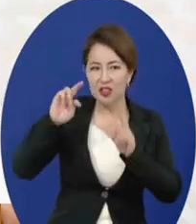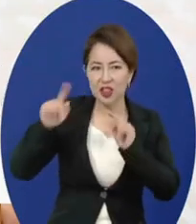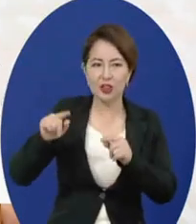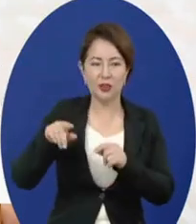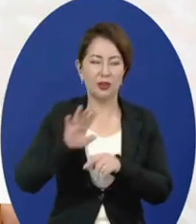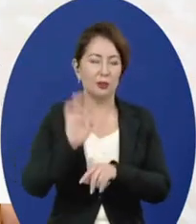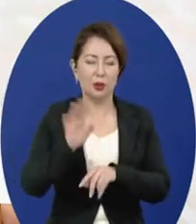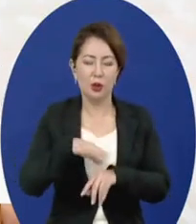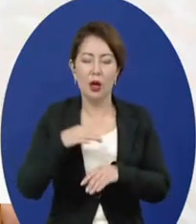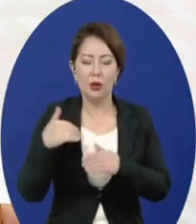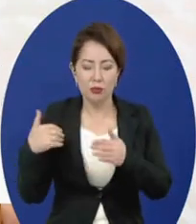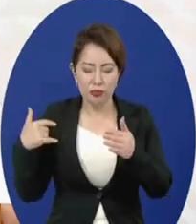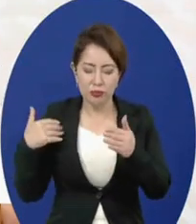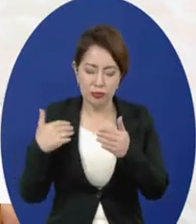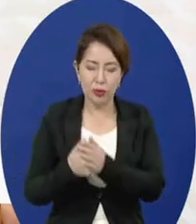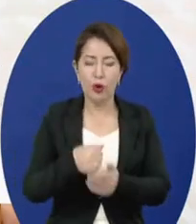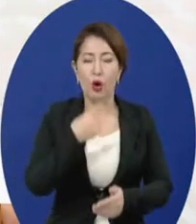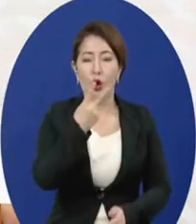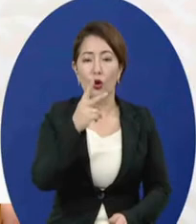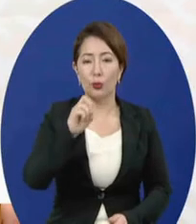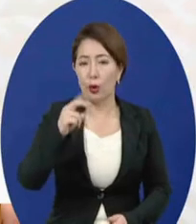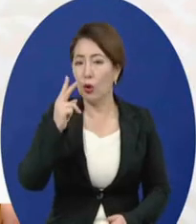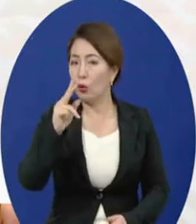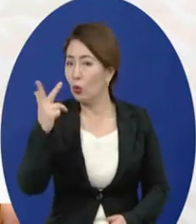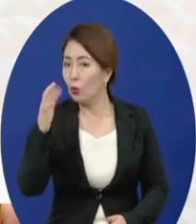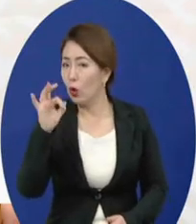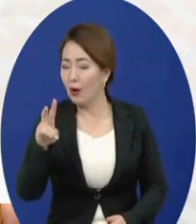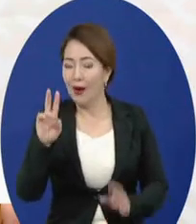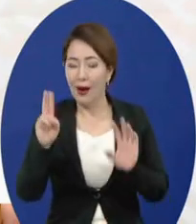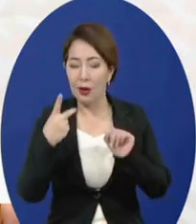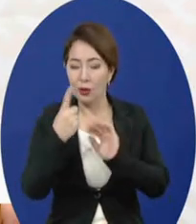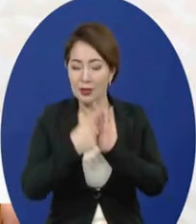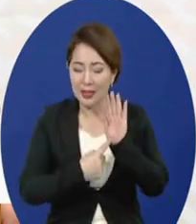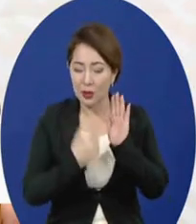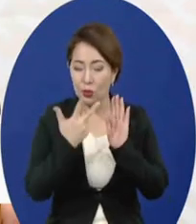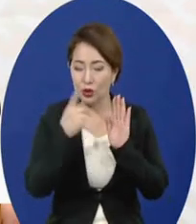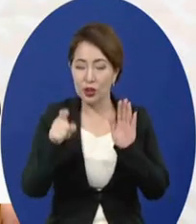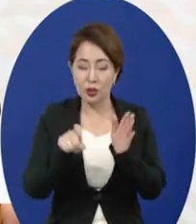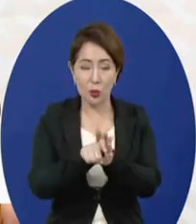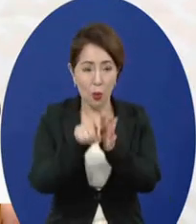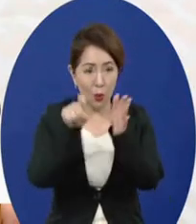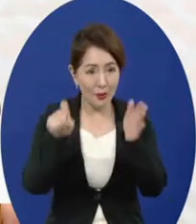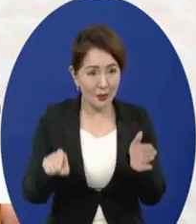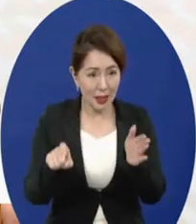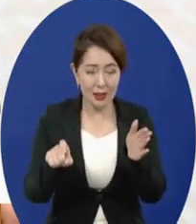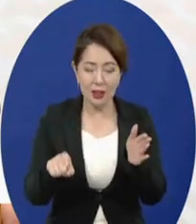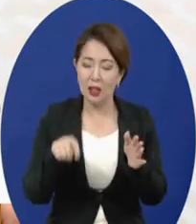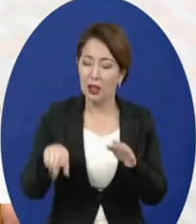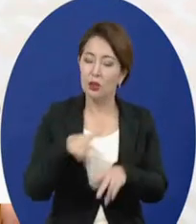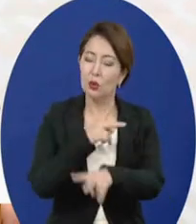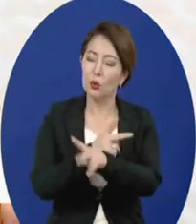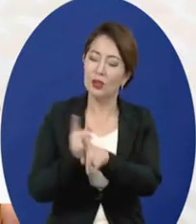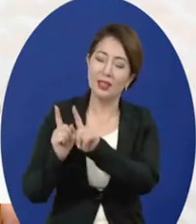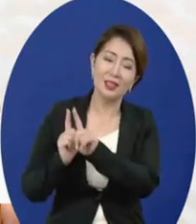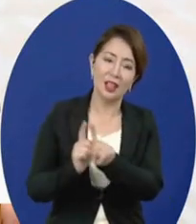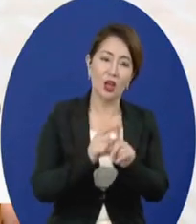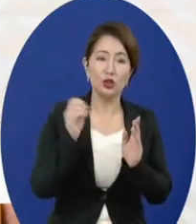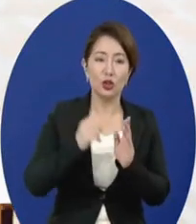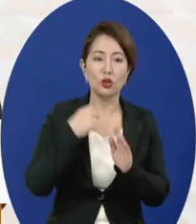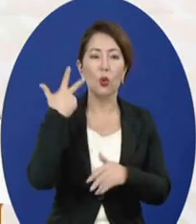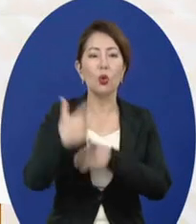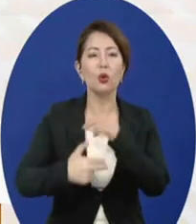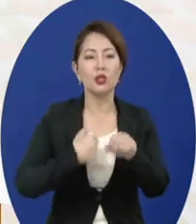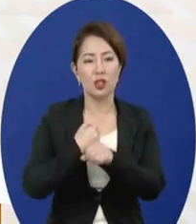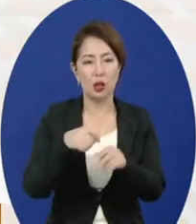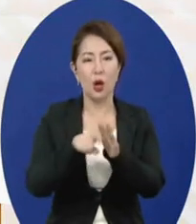бол биш. 23 оны 12 сарын 31-ний дотор энэ одоо хууль бүрэн хэрэгжилт дууссан байх хэвээр